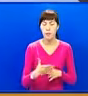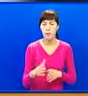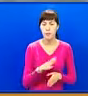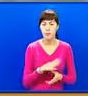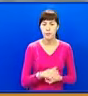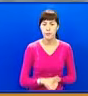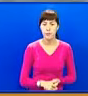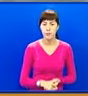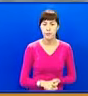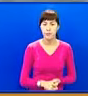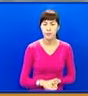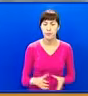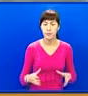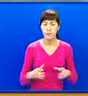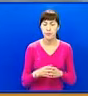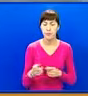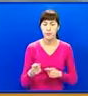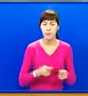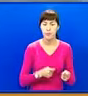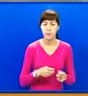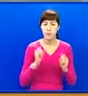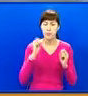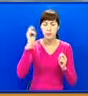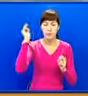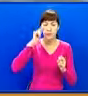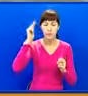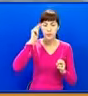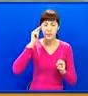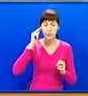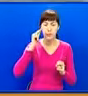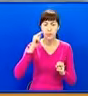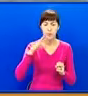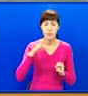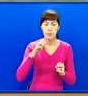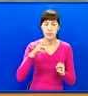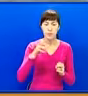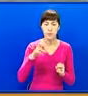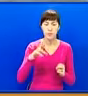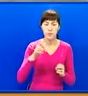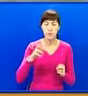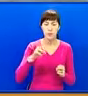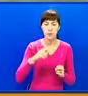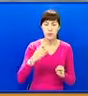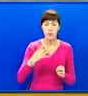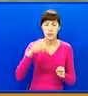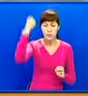беріліпті. Кооперативті басқаратын білімді Москваның Тимирязев институтын бітірген 4 жігіт бар